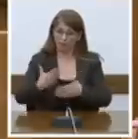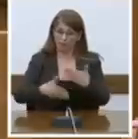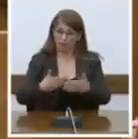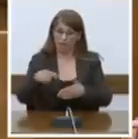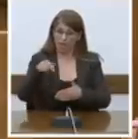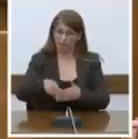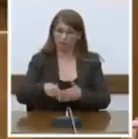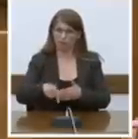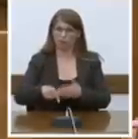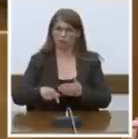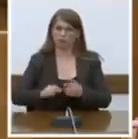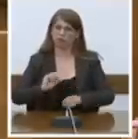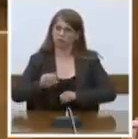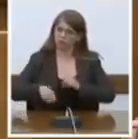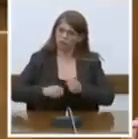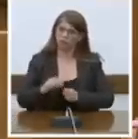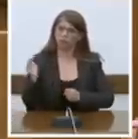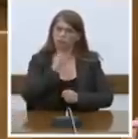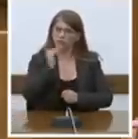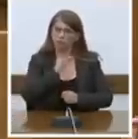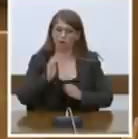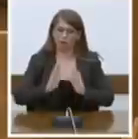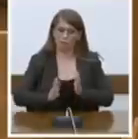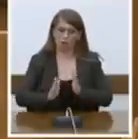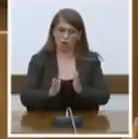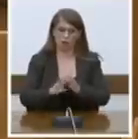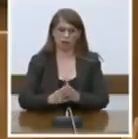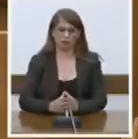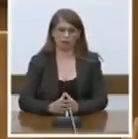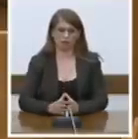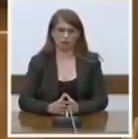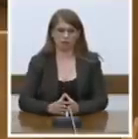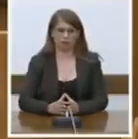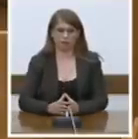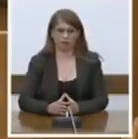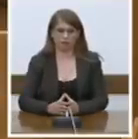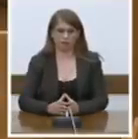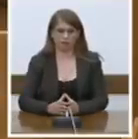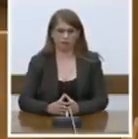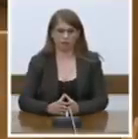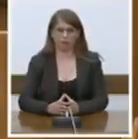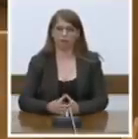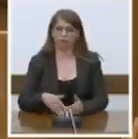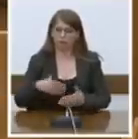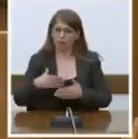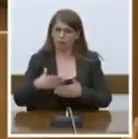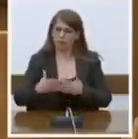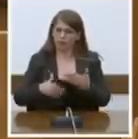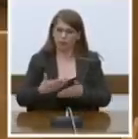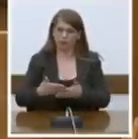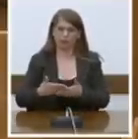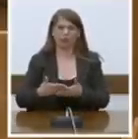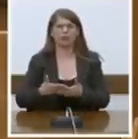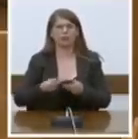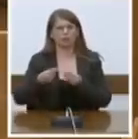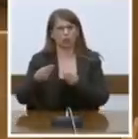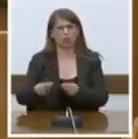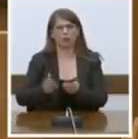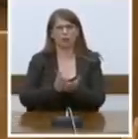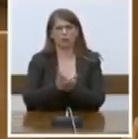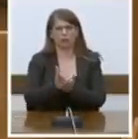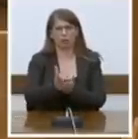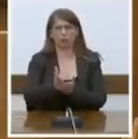κινηθεί τάχιστα για να προχωρήσει η διαδικασία απονομής δικαιοσύνης για